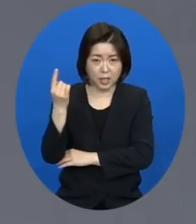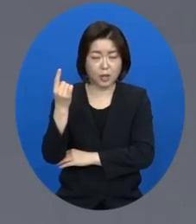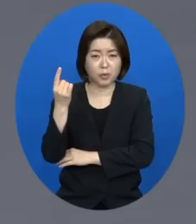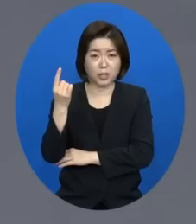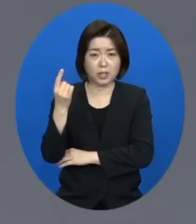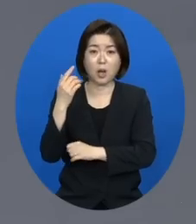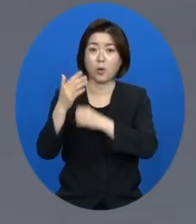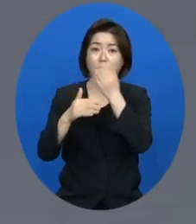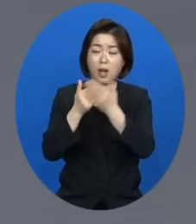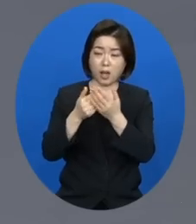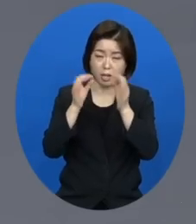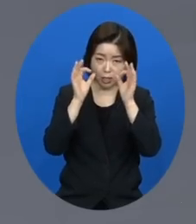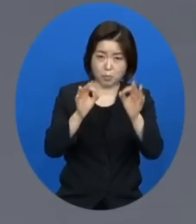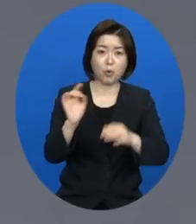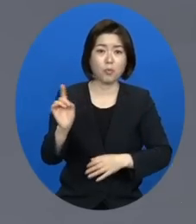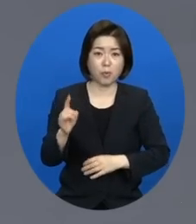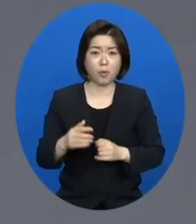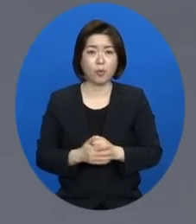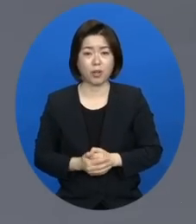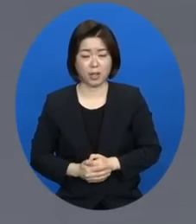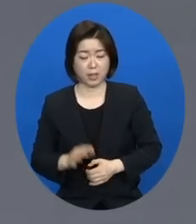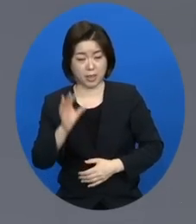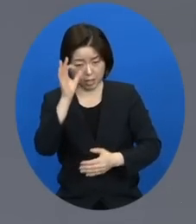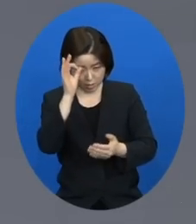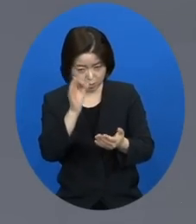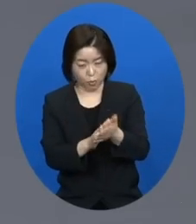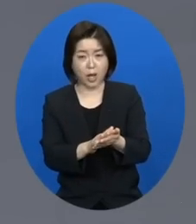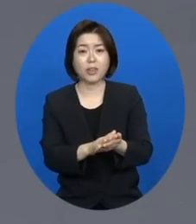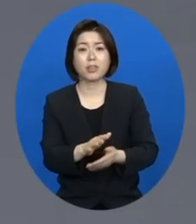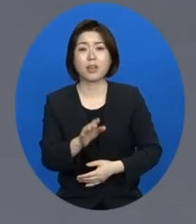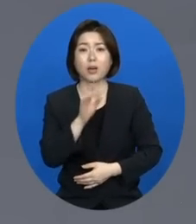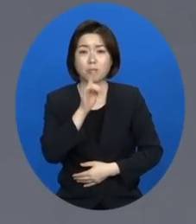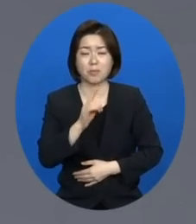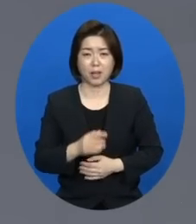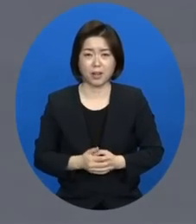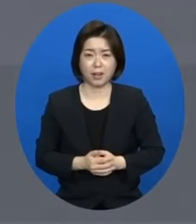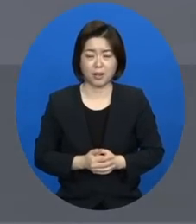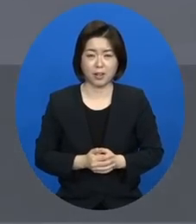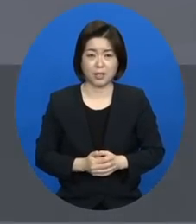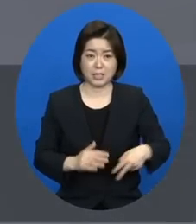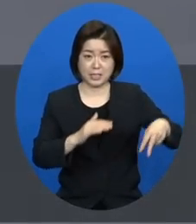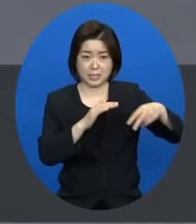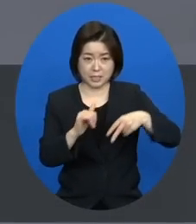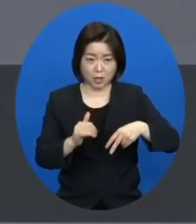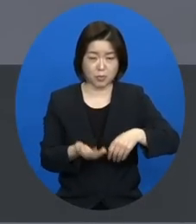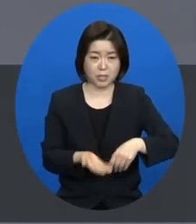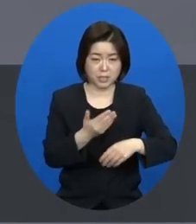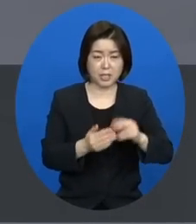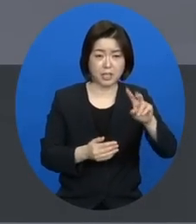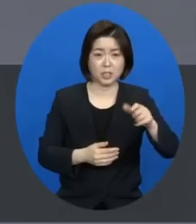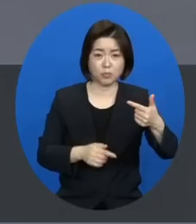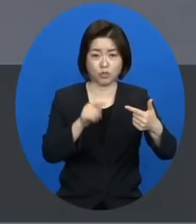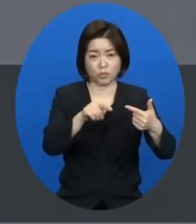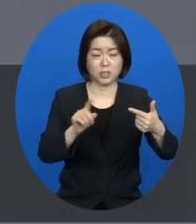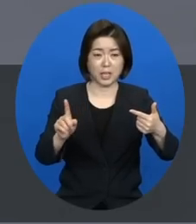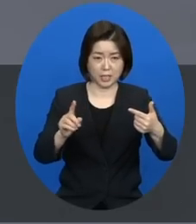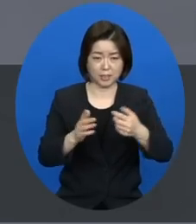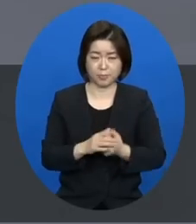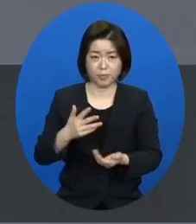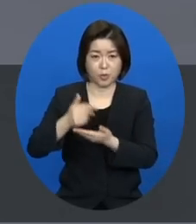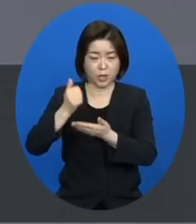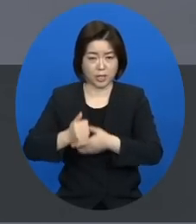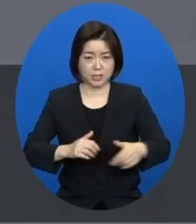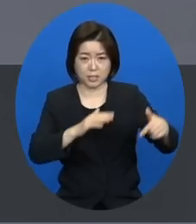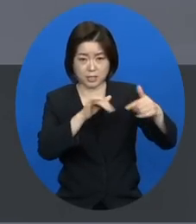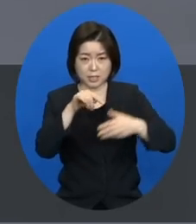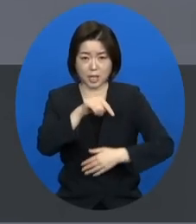하나님께서 뭐라고 하시냐면 내가 봤다라고 말씀하죠. 사무엘상 16장 1절입니다. 여호와께서 사무엘에게 이르시되 내가 너를